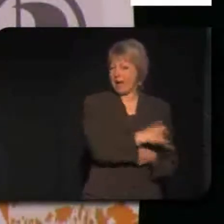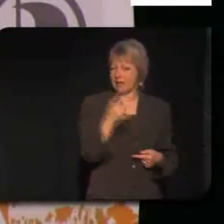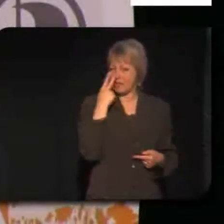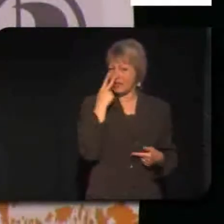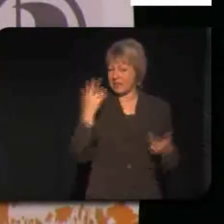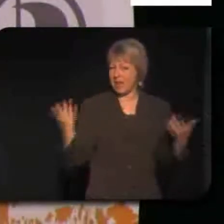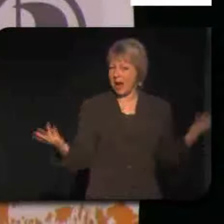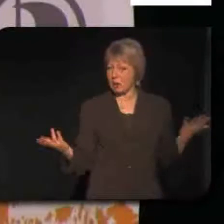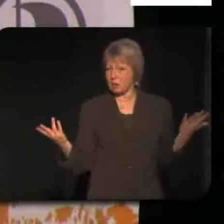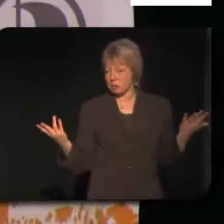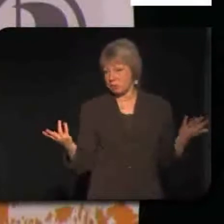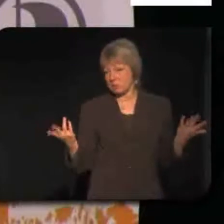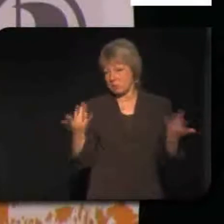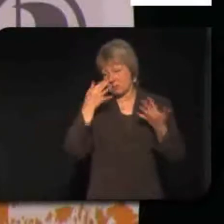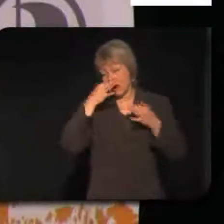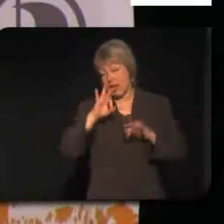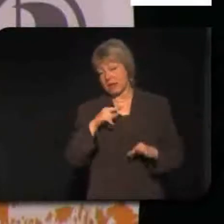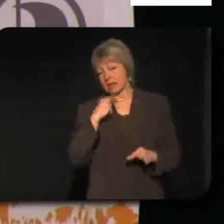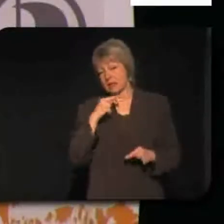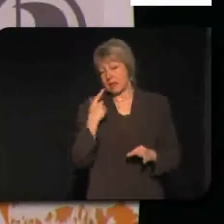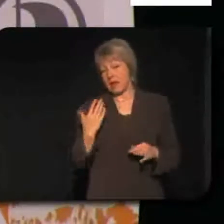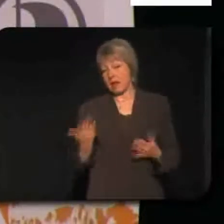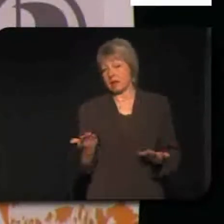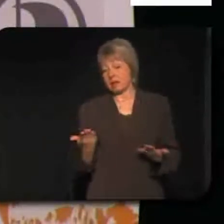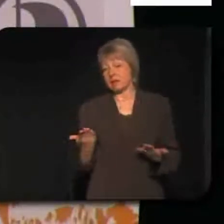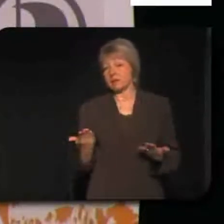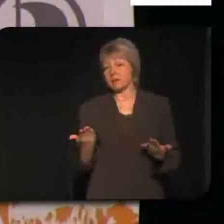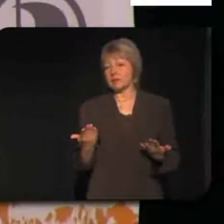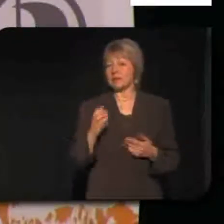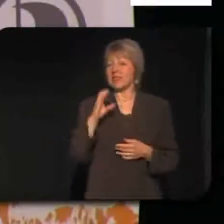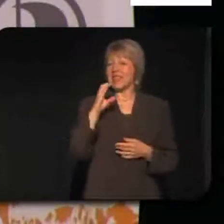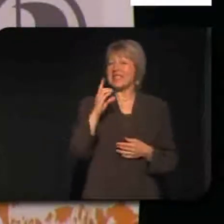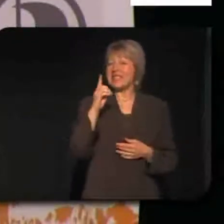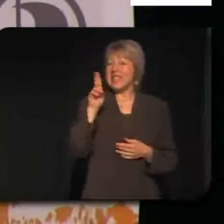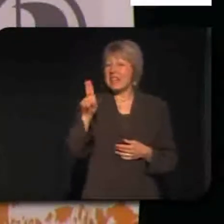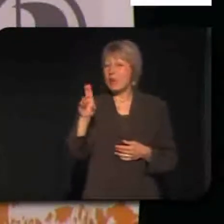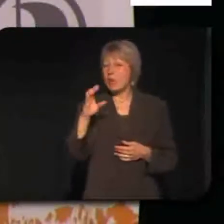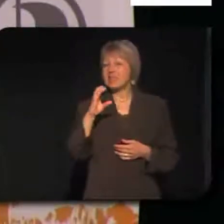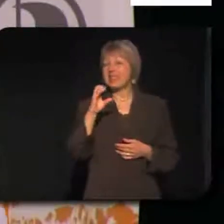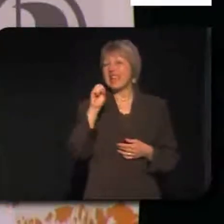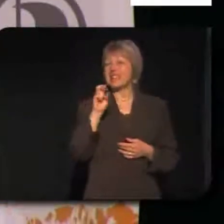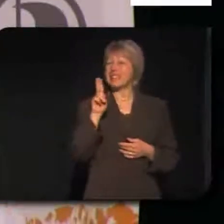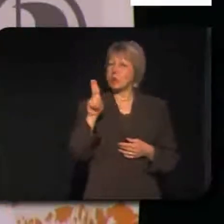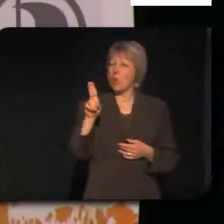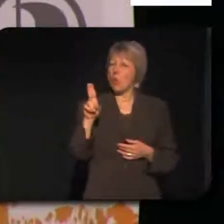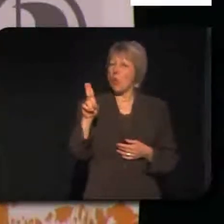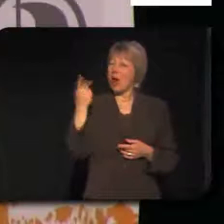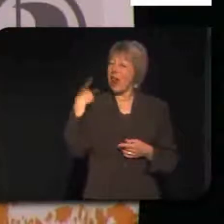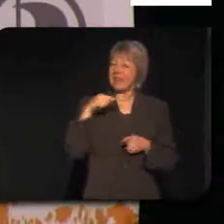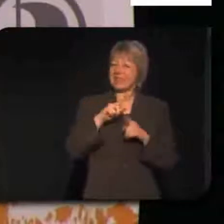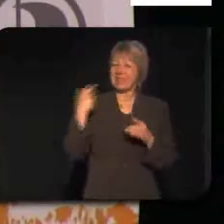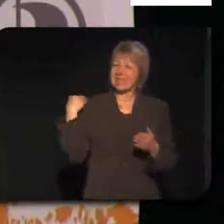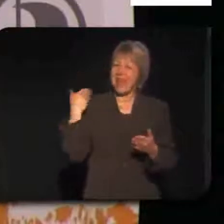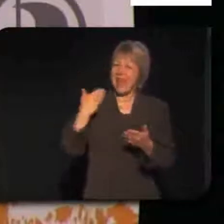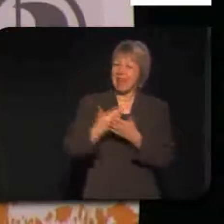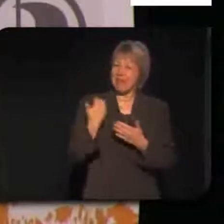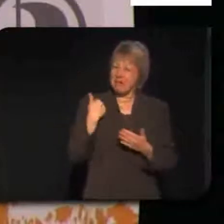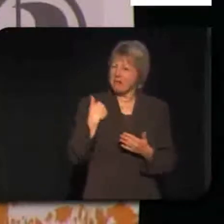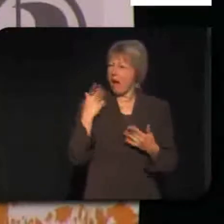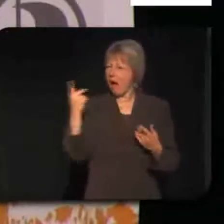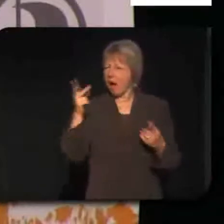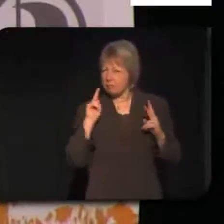ehrlich wann ist uns die CDU CSU eigentlich in der letzten Zeit durch Innovationen und